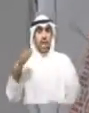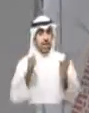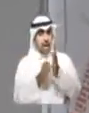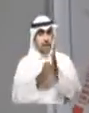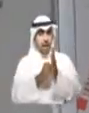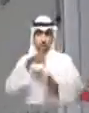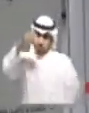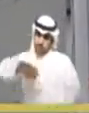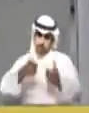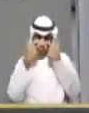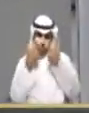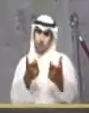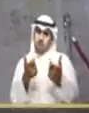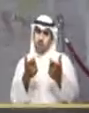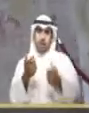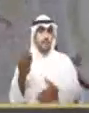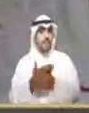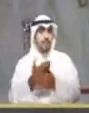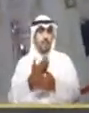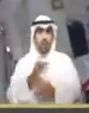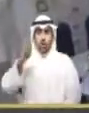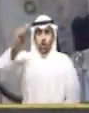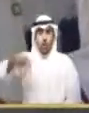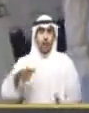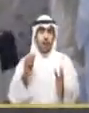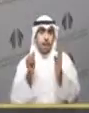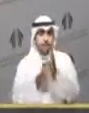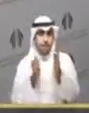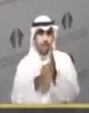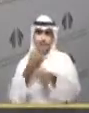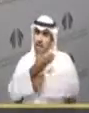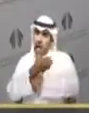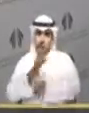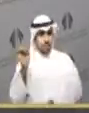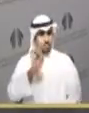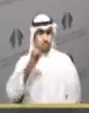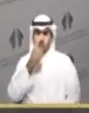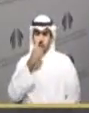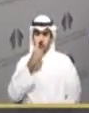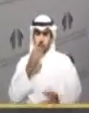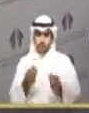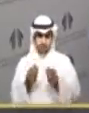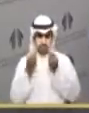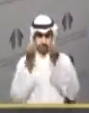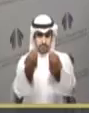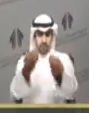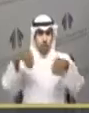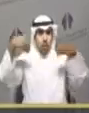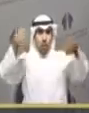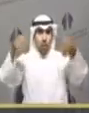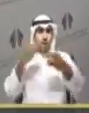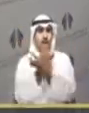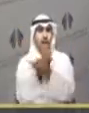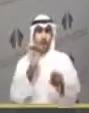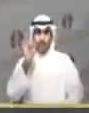للرعاية السكنية بالمواطن، تم اليوم تسليم المواطنين المخصص لهم قسائم حكومية في مشروع غرب عبد الله